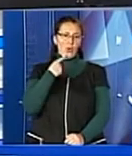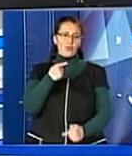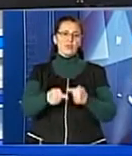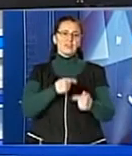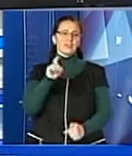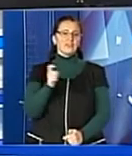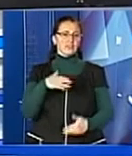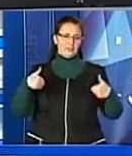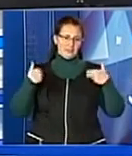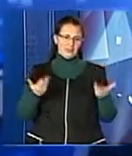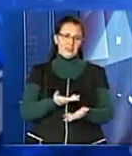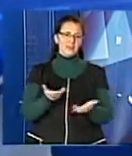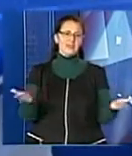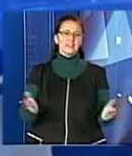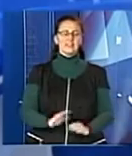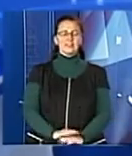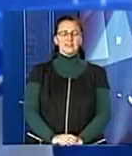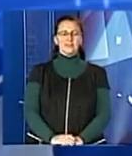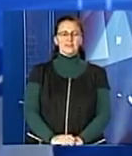випуск. Вітаємо вас.